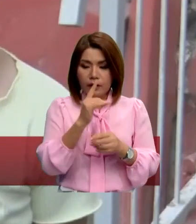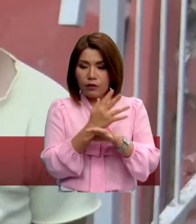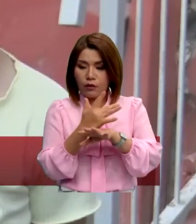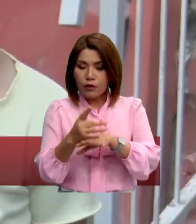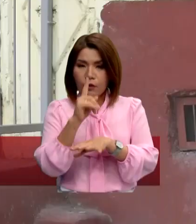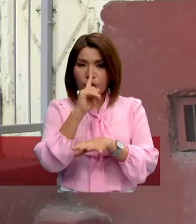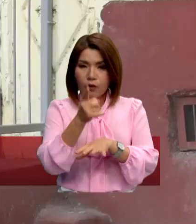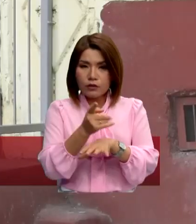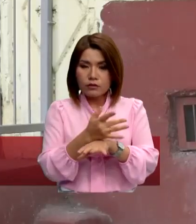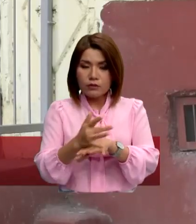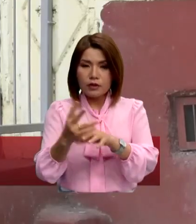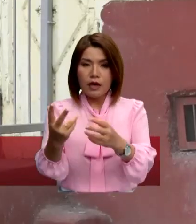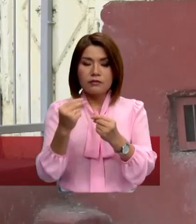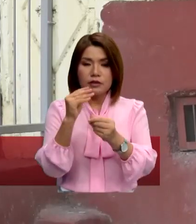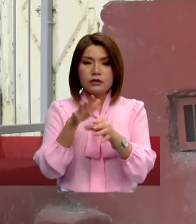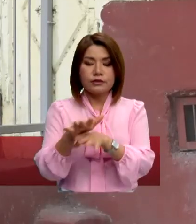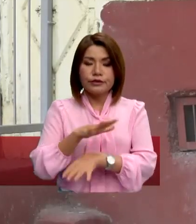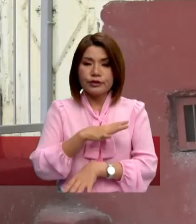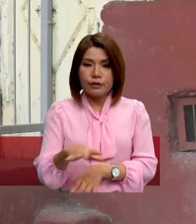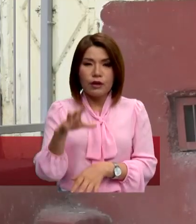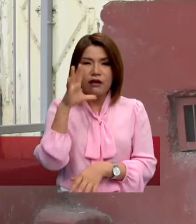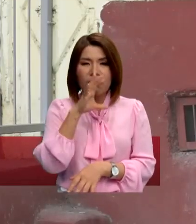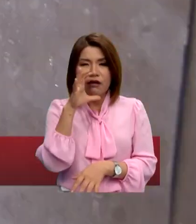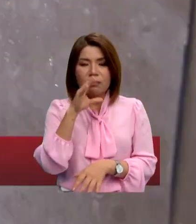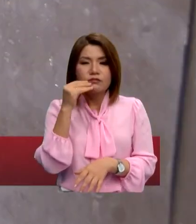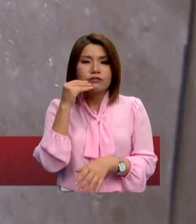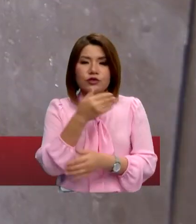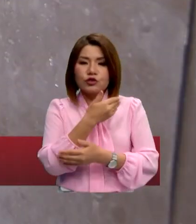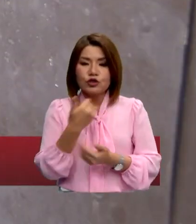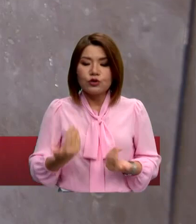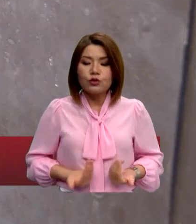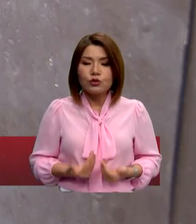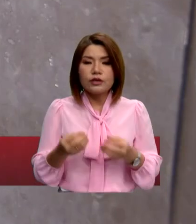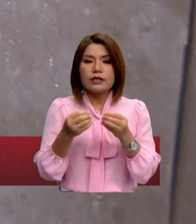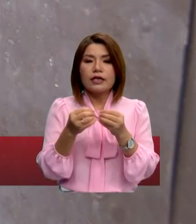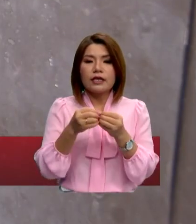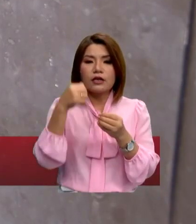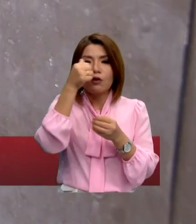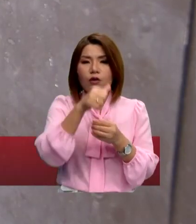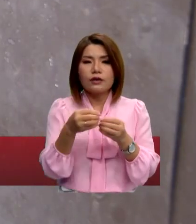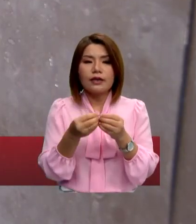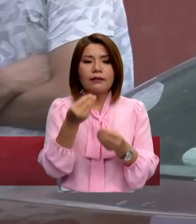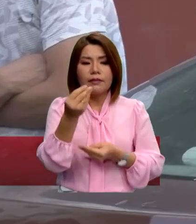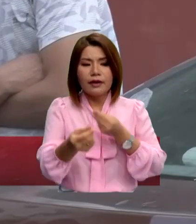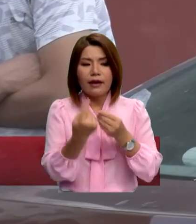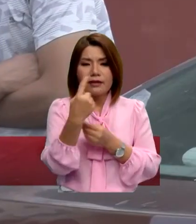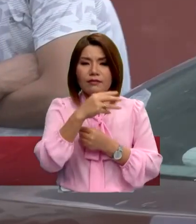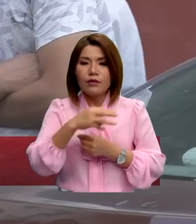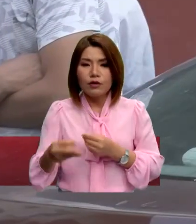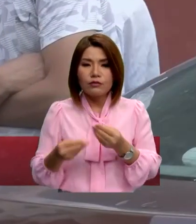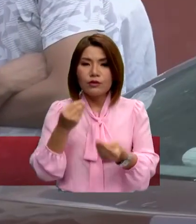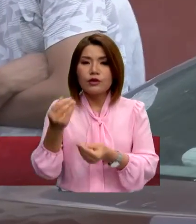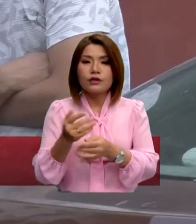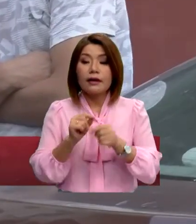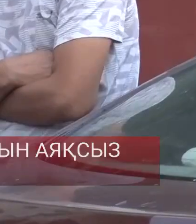жылға жақын. Қазірдің өзінде сапасы көңіл көншітпейтін үйге тұрғындар 10 жыл бойы ақша төлейді, 1 миллион теңгені өтеуді